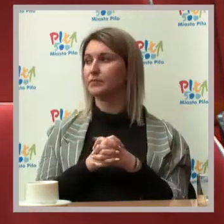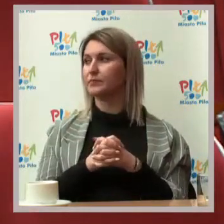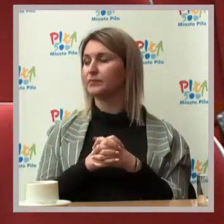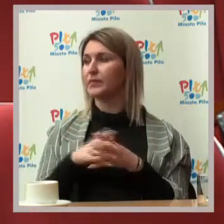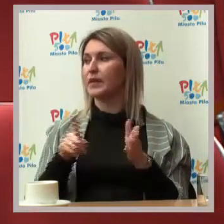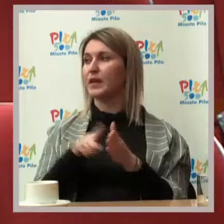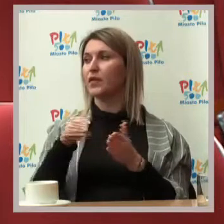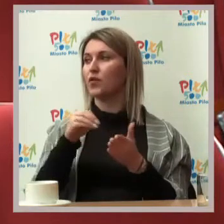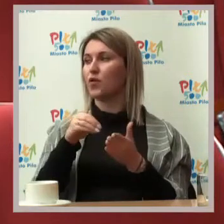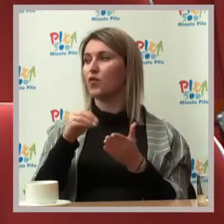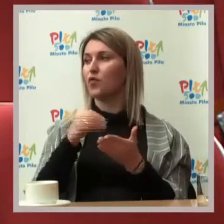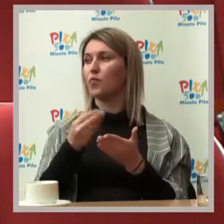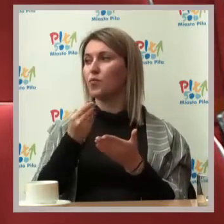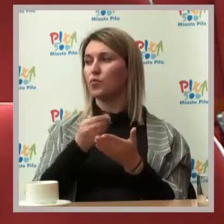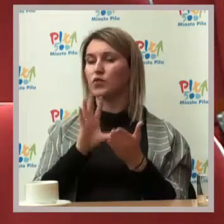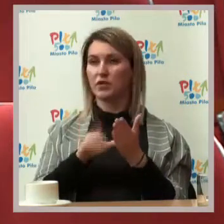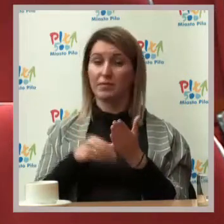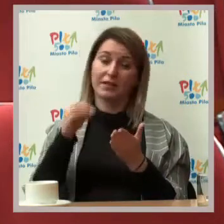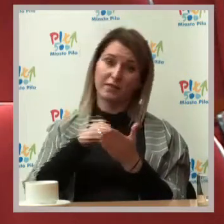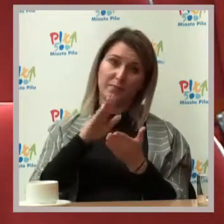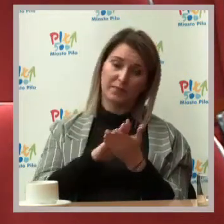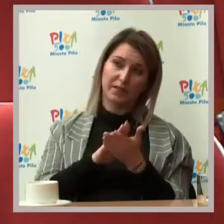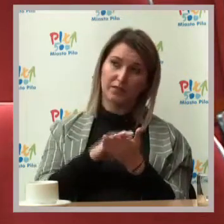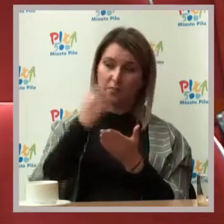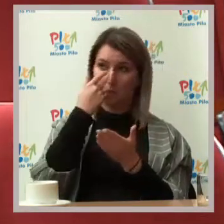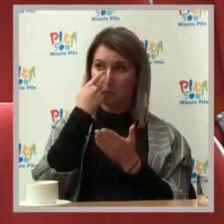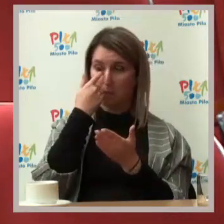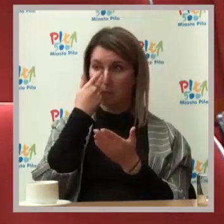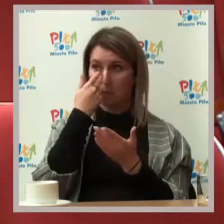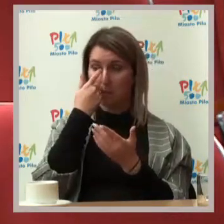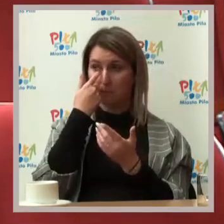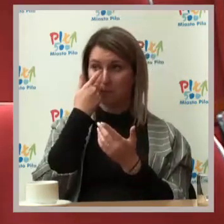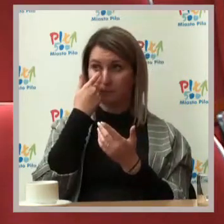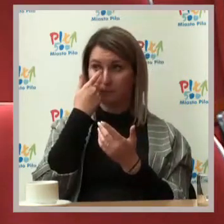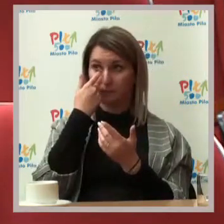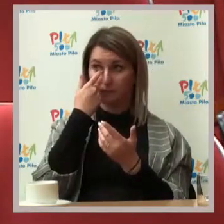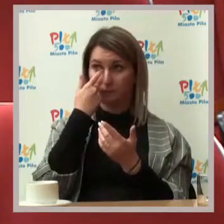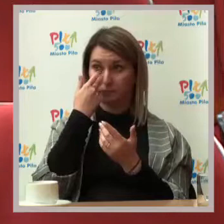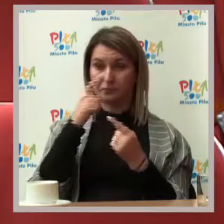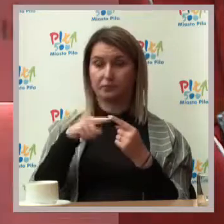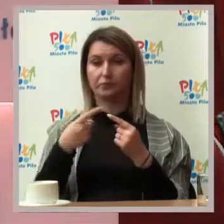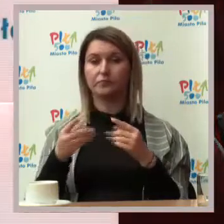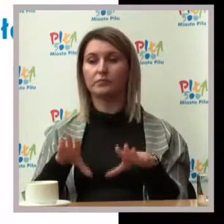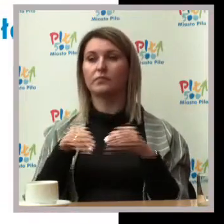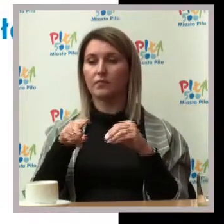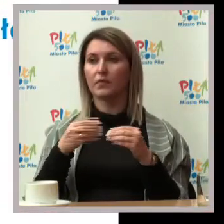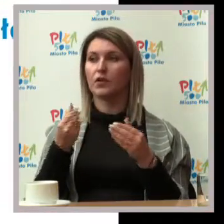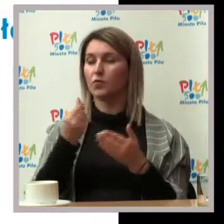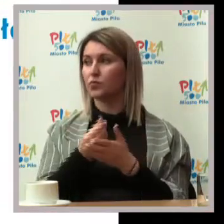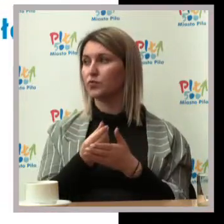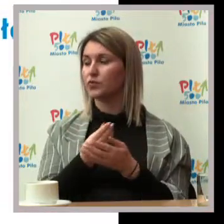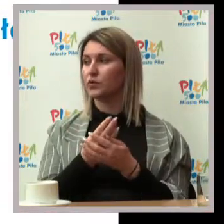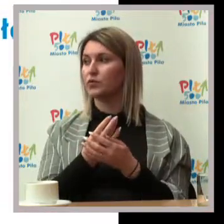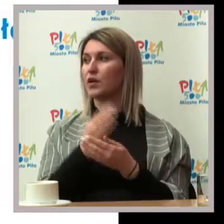miasta wprowadzono rezerwę na zadania inwestycyjne. A po przyjęciu budżetu oczywiście te przedsięwzięcia wybrane